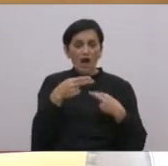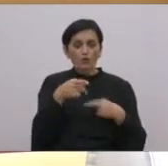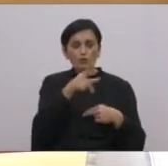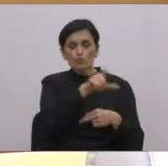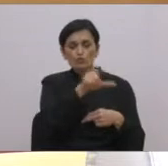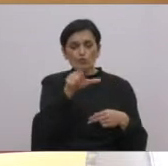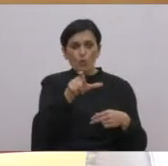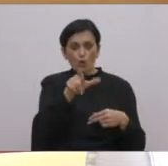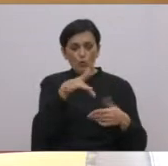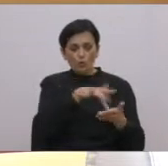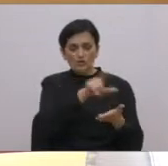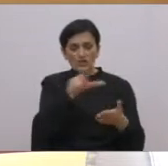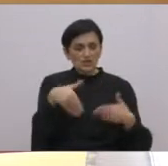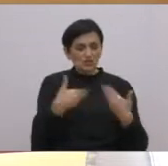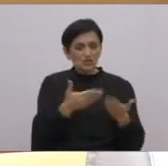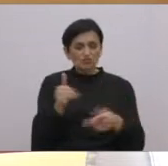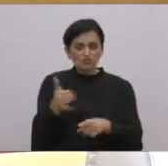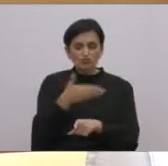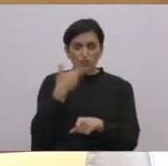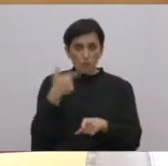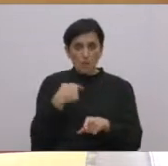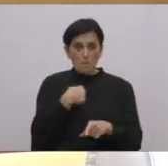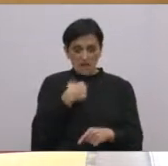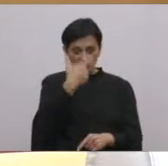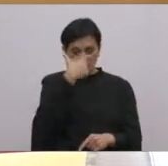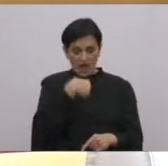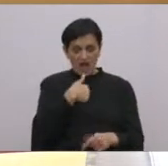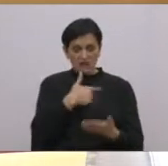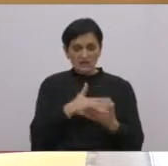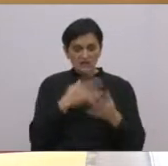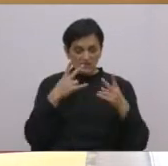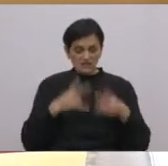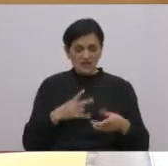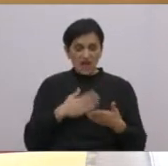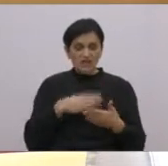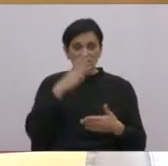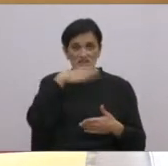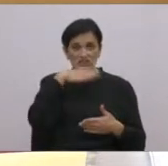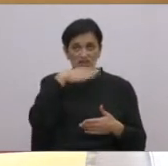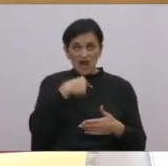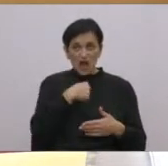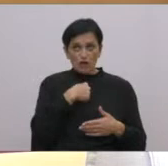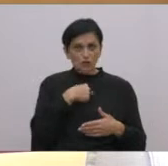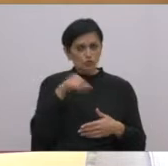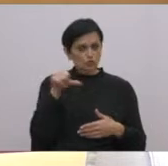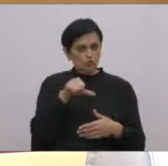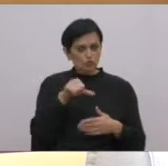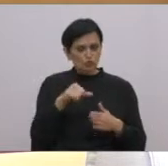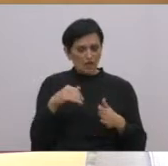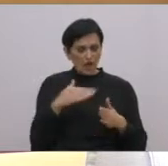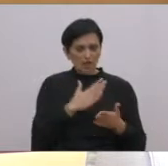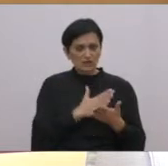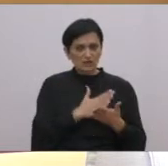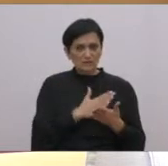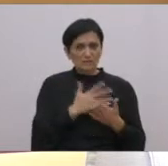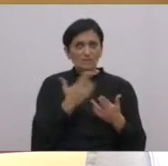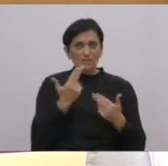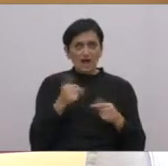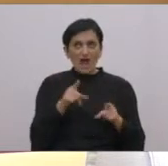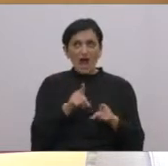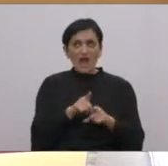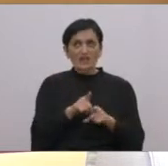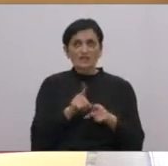მოსახლეობის წინაშე არ აქვს. ამიტომ მეც ვარ ის ადამიანი რომელიც დაზარალებულია, წყალი ჩემთანაც ძალიან ცუდად არის, მაგრამ ასევე არ